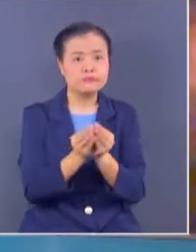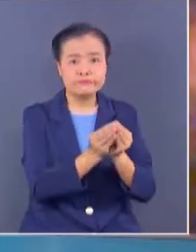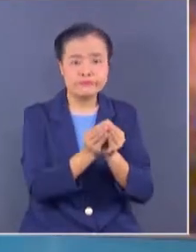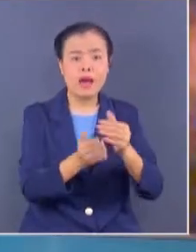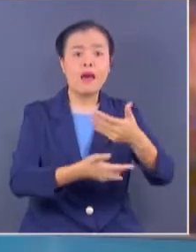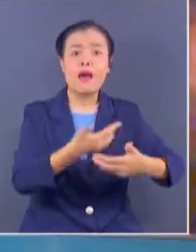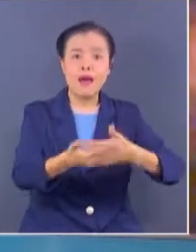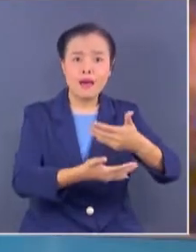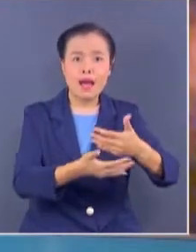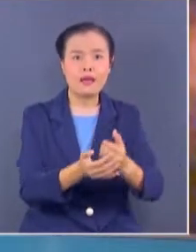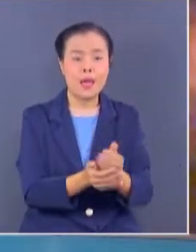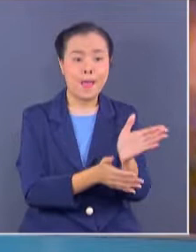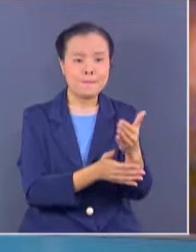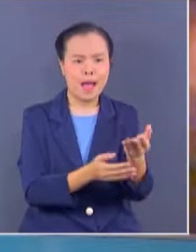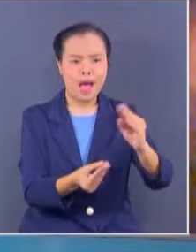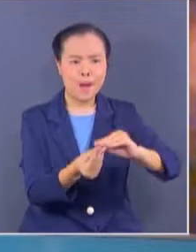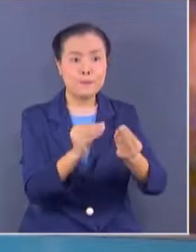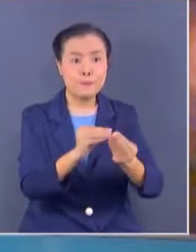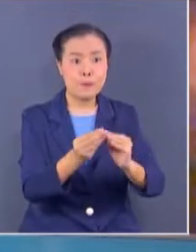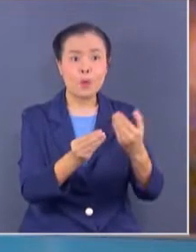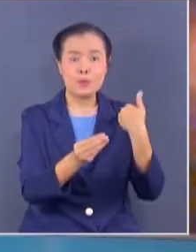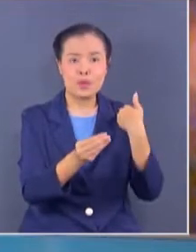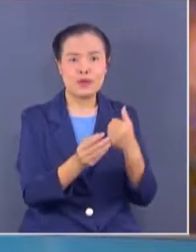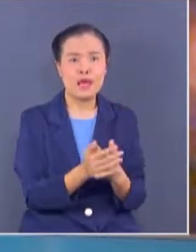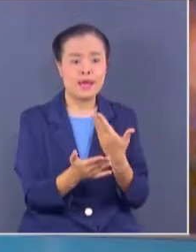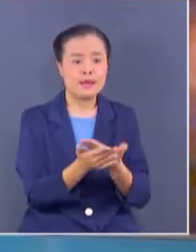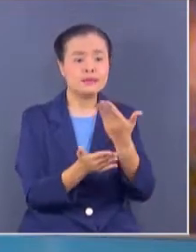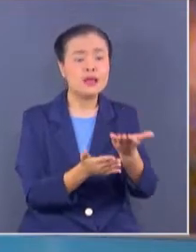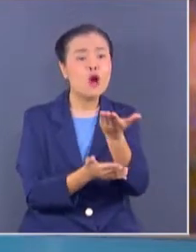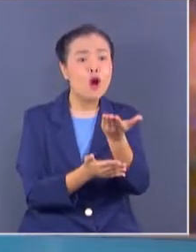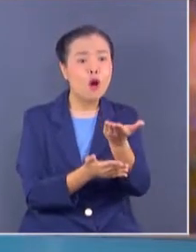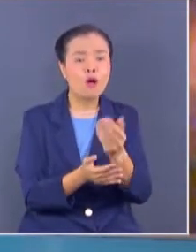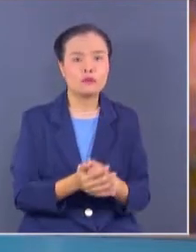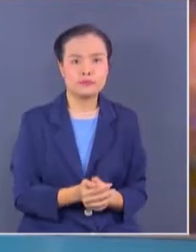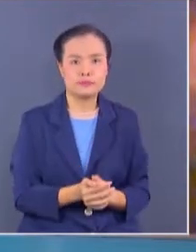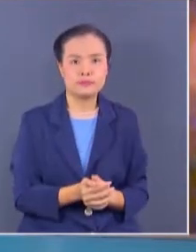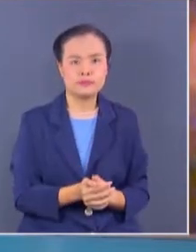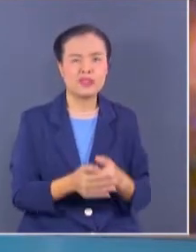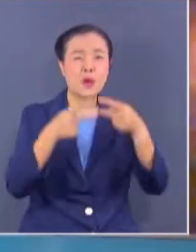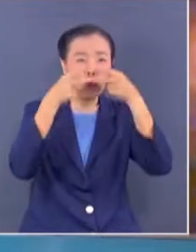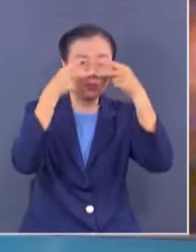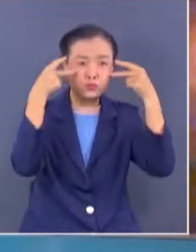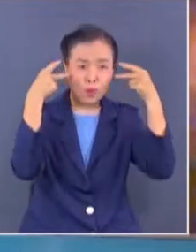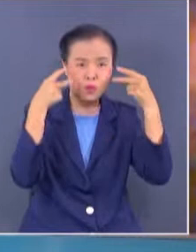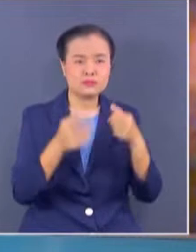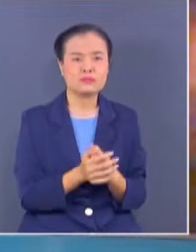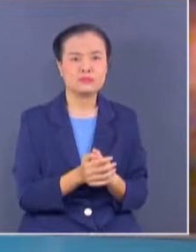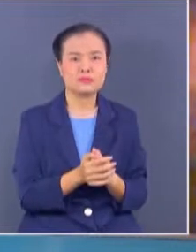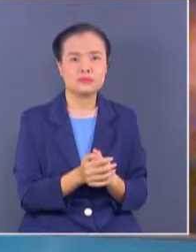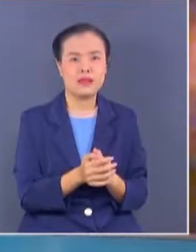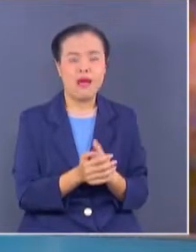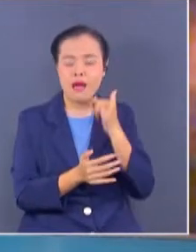แล้วก็ขายหมกปลาครับปรากฏมีลูกค้าเข้ามาทำทีขอซื้อครับแต่ลูกค้าคนนี้เป็นโจรครับคุณผู้ชมอาศัยจังหวะเผ